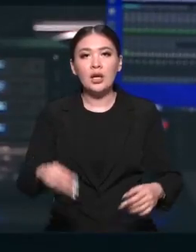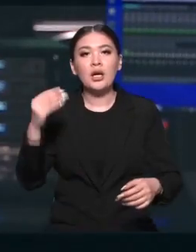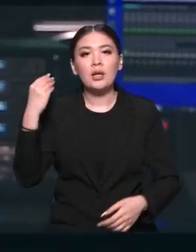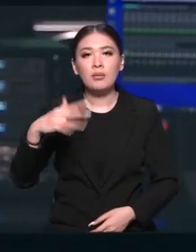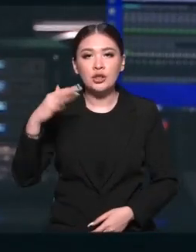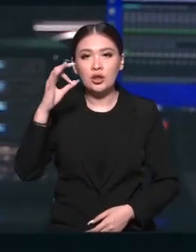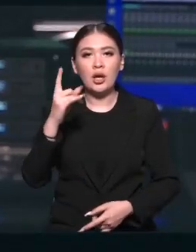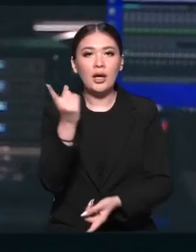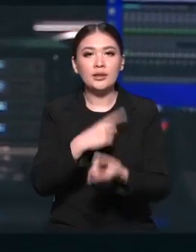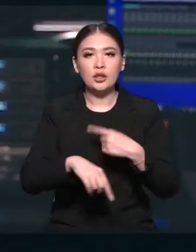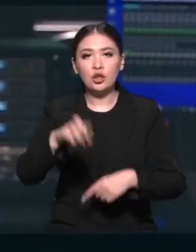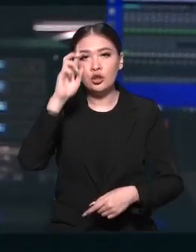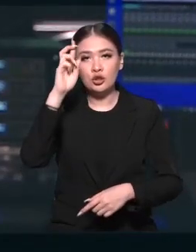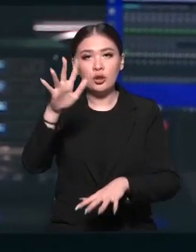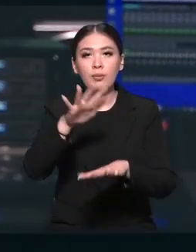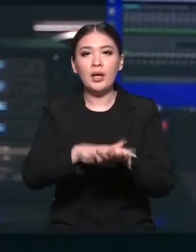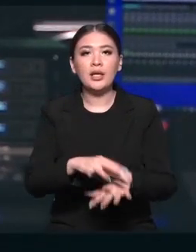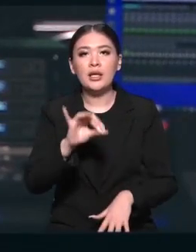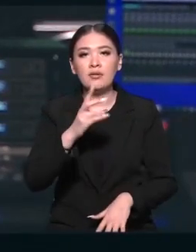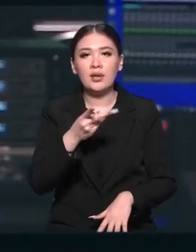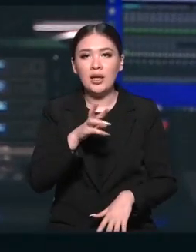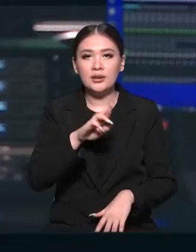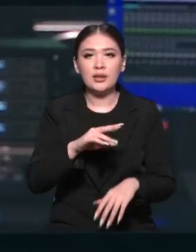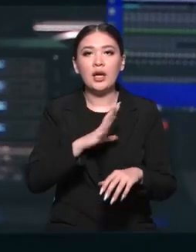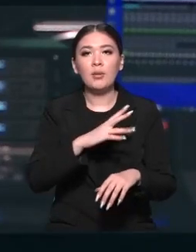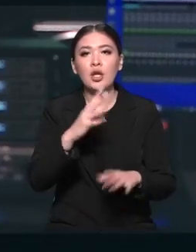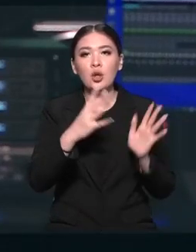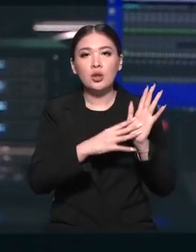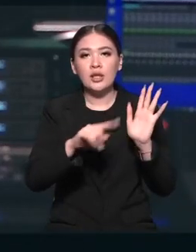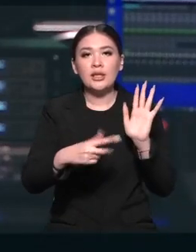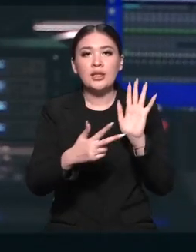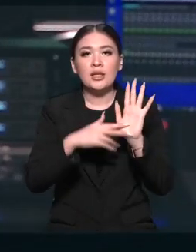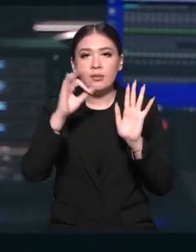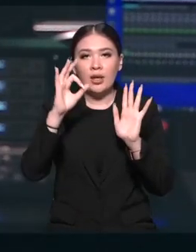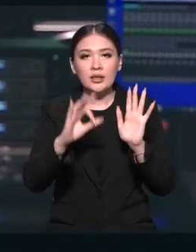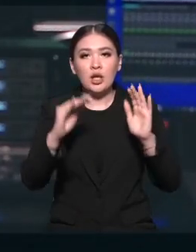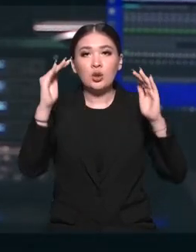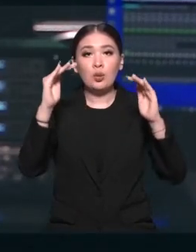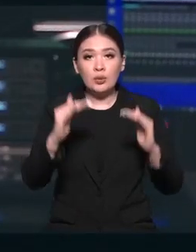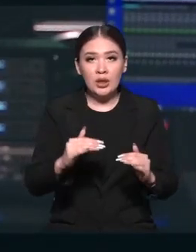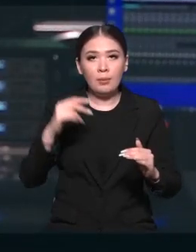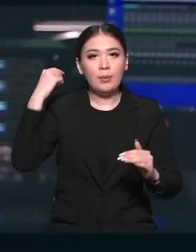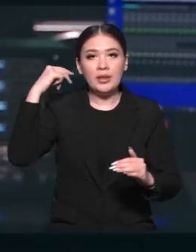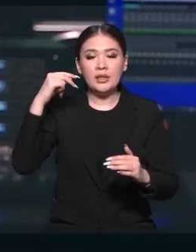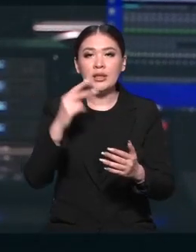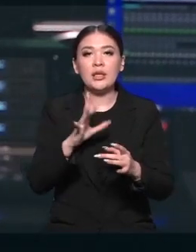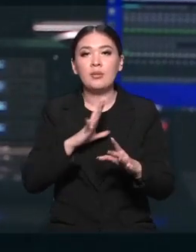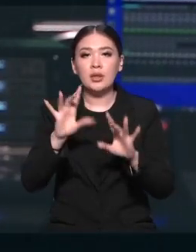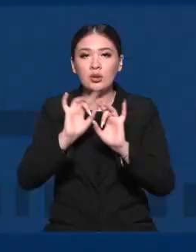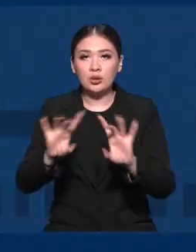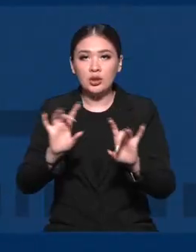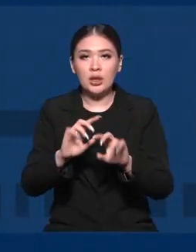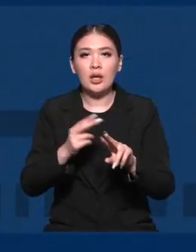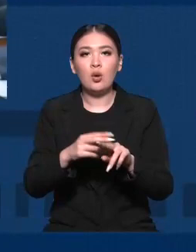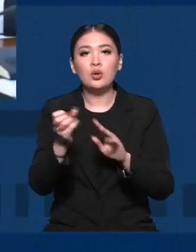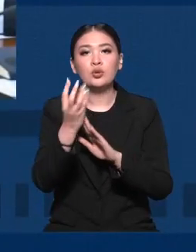қымбатшылықтың қарқыны қайтты. Ұлттық банк инфляцияны 9-8%-ға дейін төмендеттік деп президентке есеп берді. Базалық